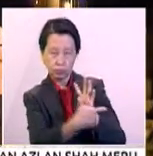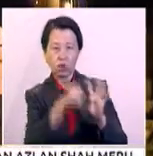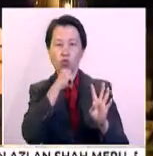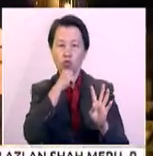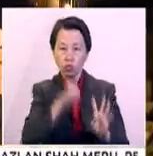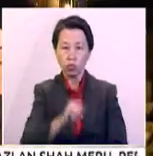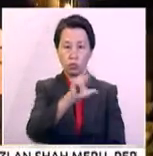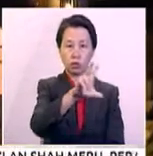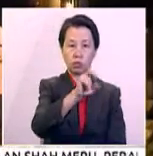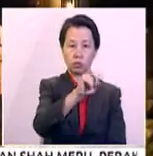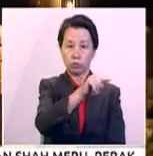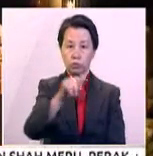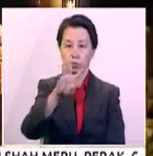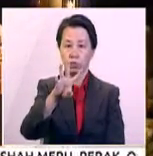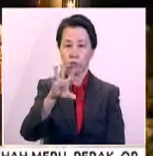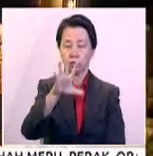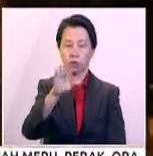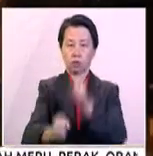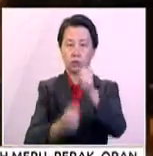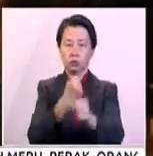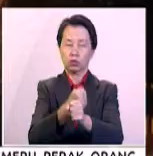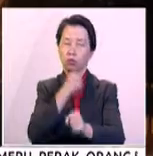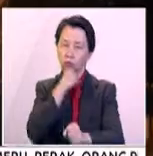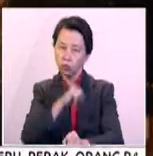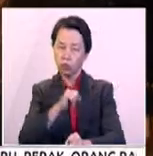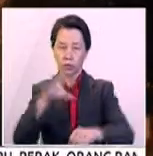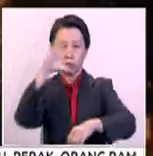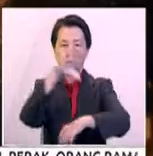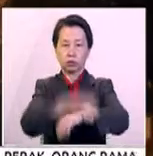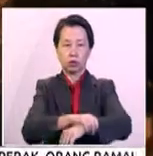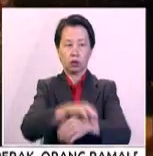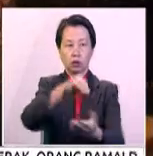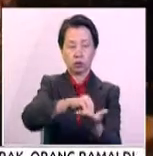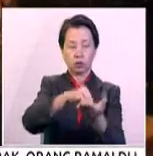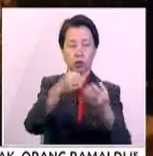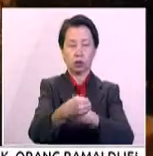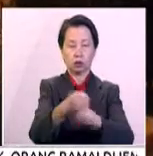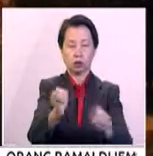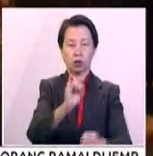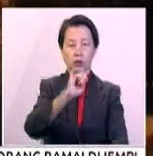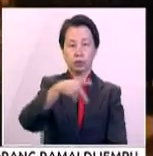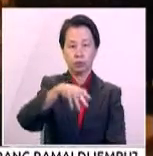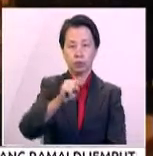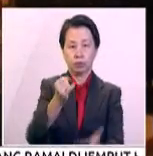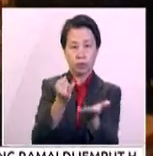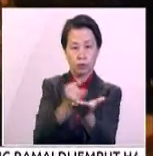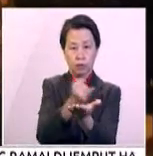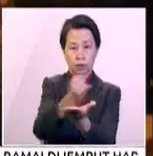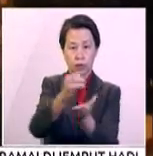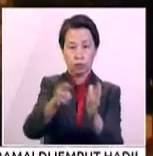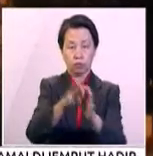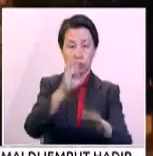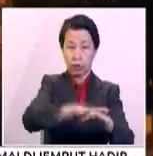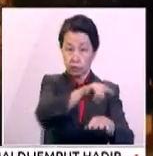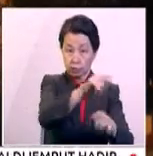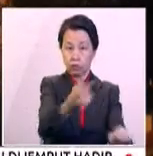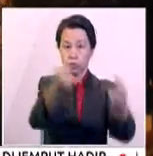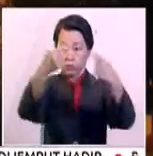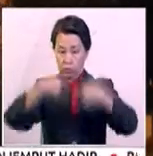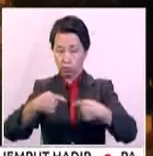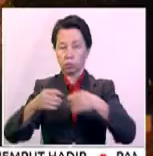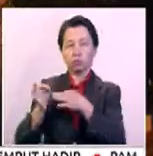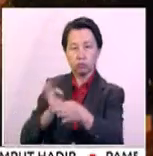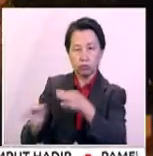berusia 30 hingga 45 tahun itu ditahan di Ibu Pejabat Polis Daerah Nilai ketika hadir memberi